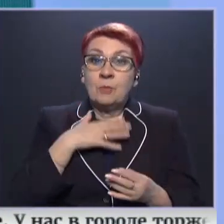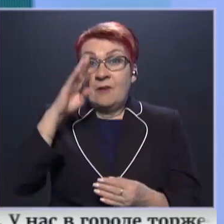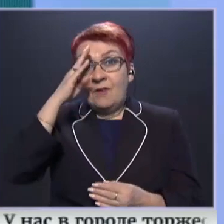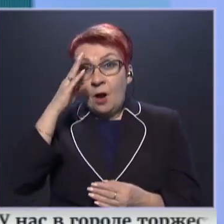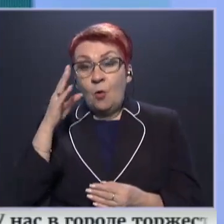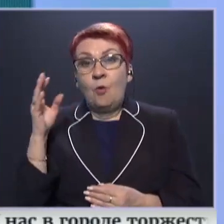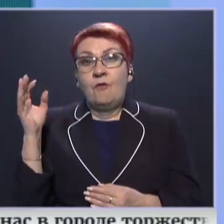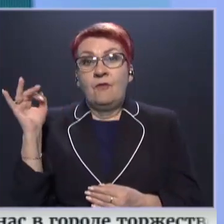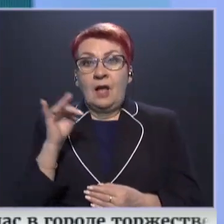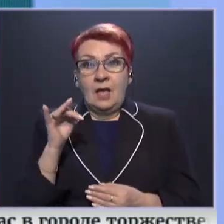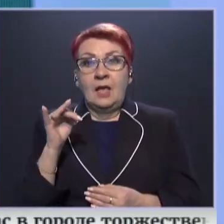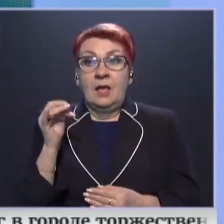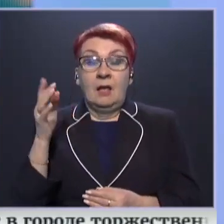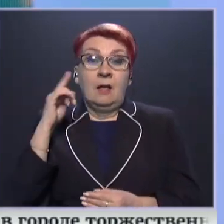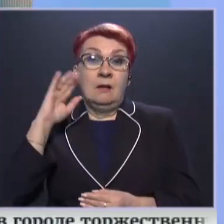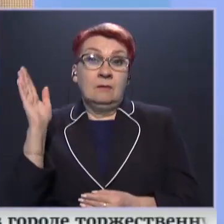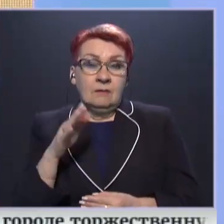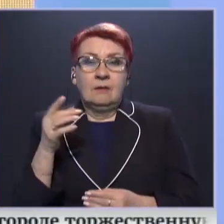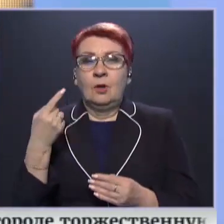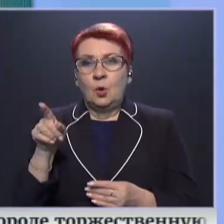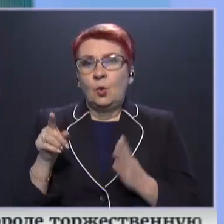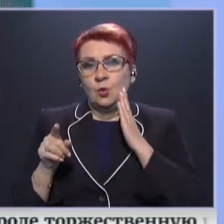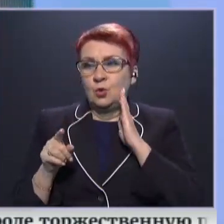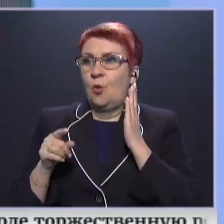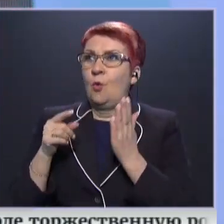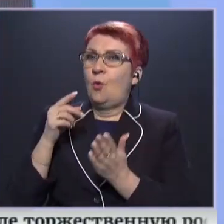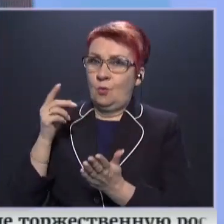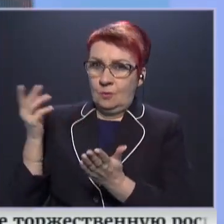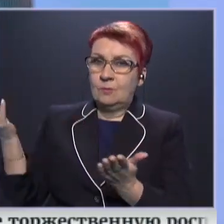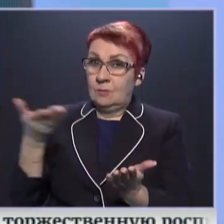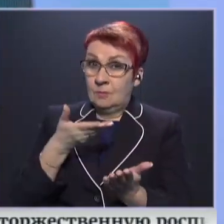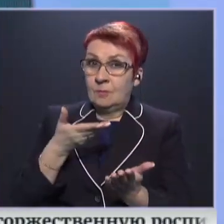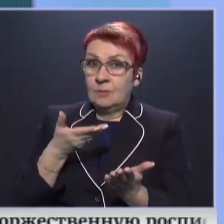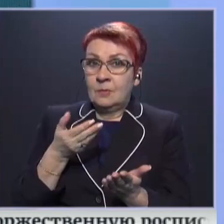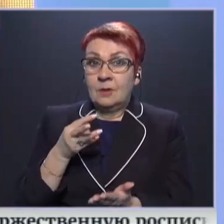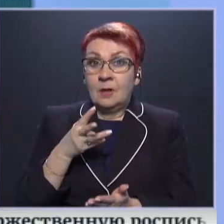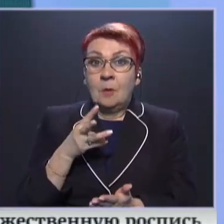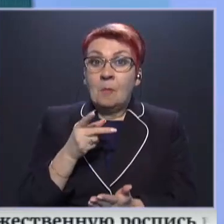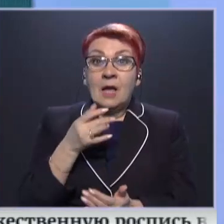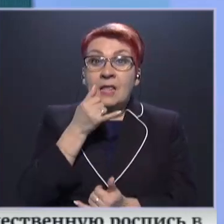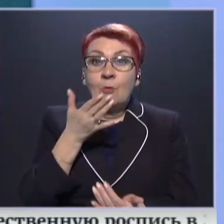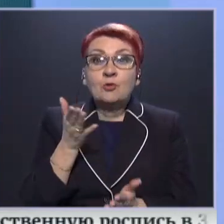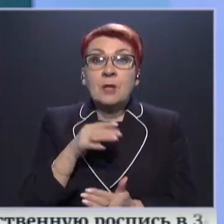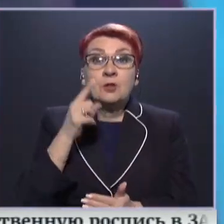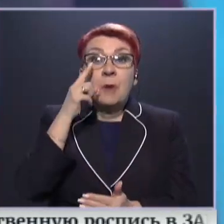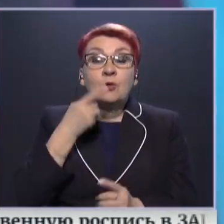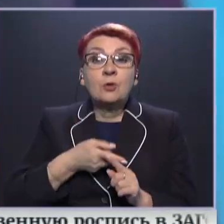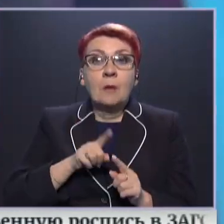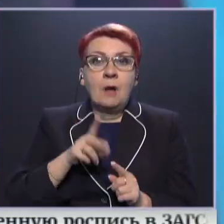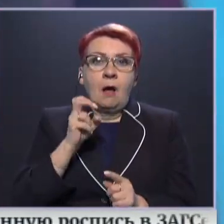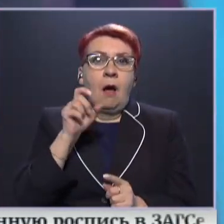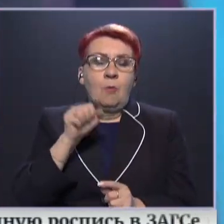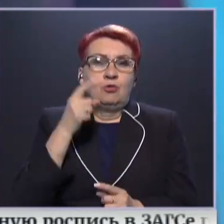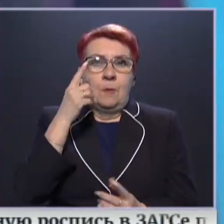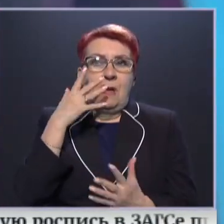и подставить другую щеку, когда тебя бьют в одну, если мы этого не можем даже подумать об этом, как мы можем понять